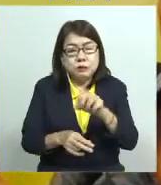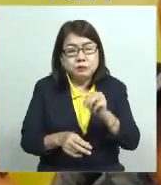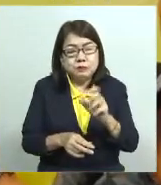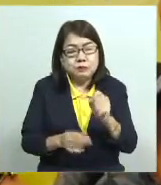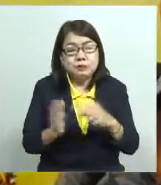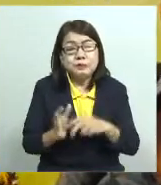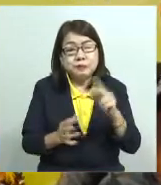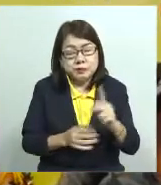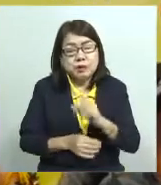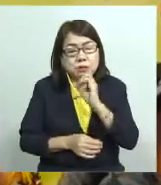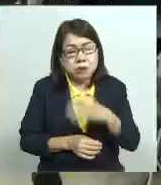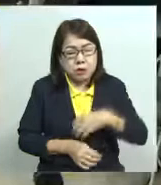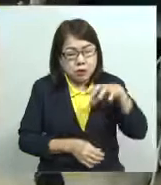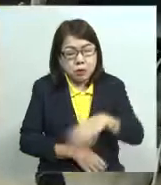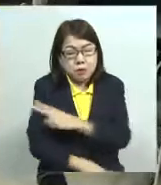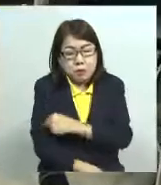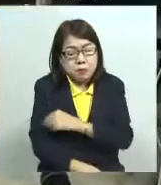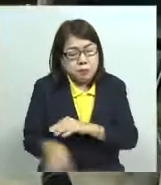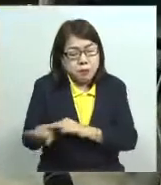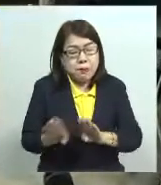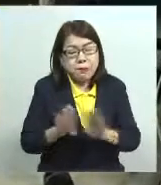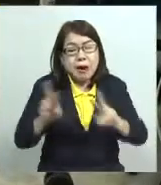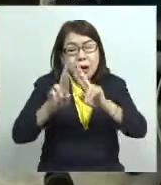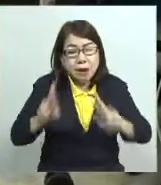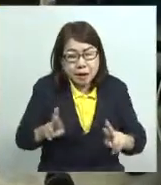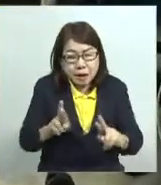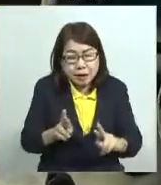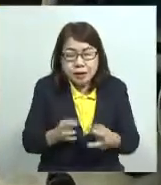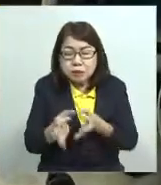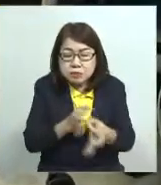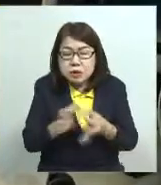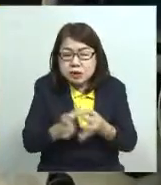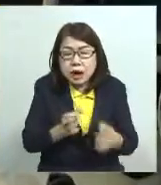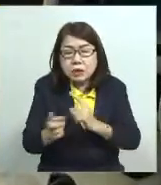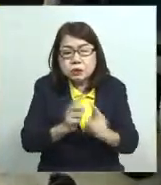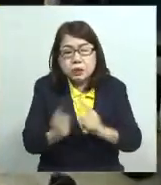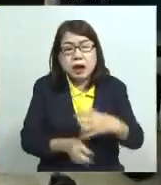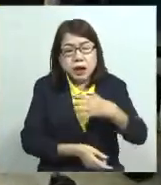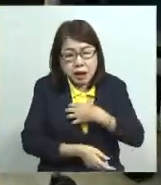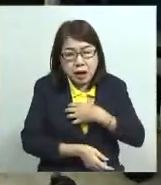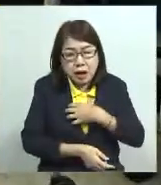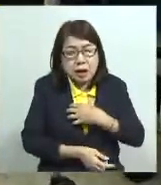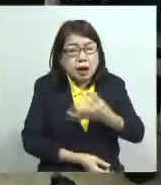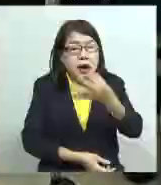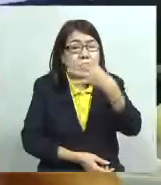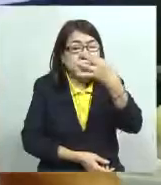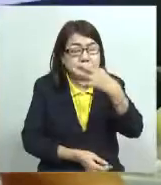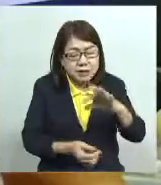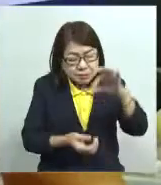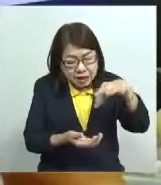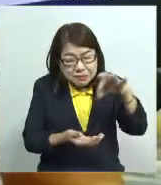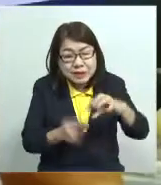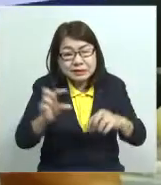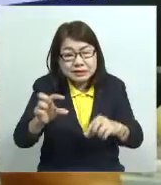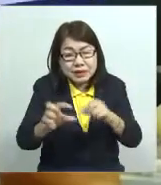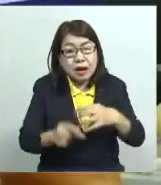ากรมการแพทย์ได้เตรียมเปิดคลินิกในการให้คำปรึกษาสำหรับผู้ที่มีความต้องการในการใช้กัญชาเพื่อรักษาโรคโดย